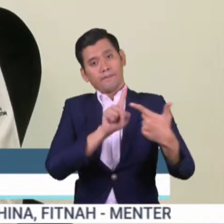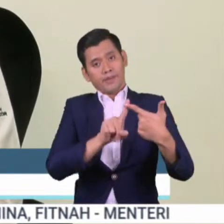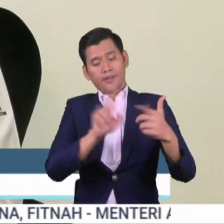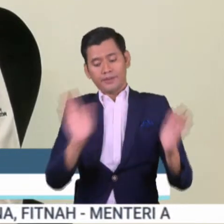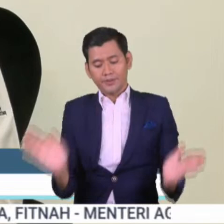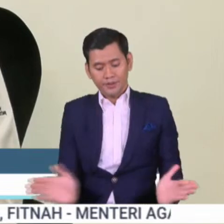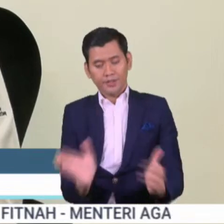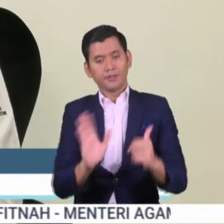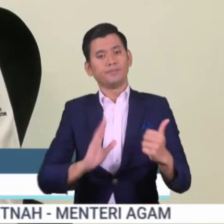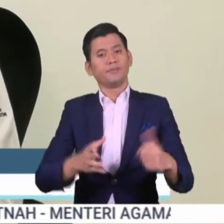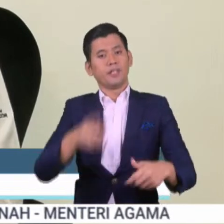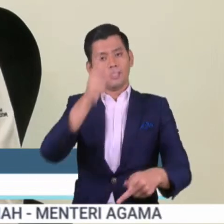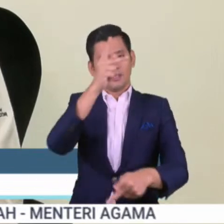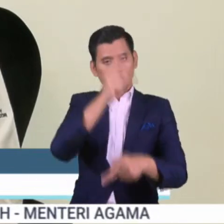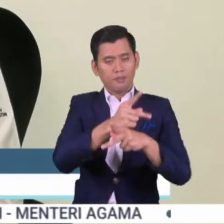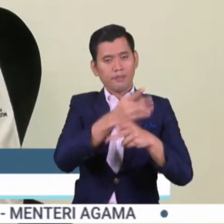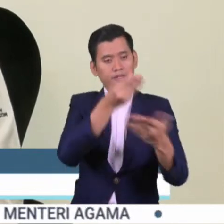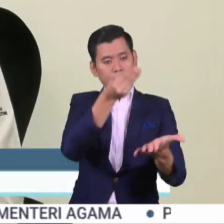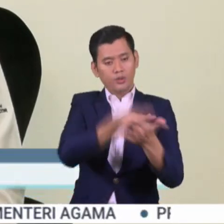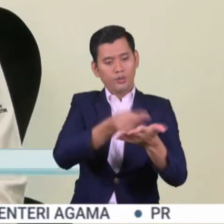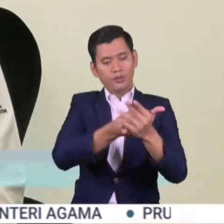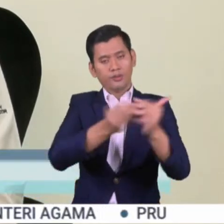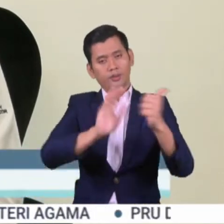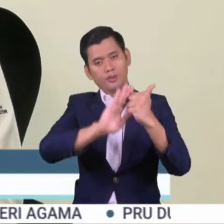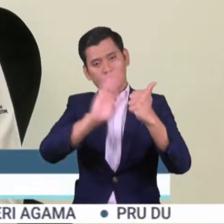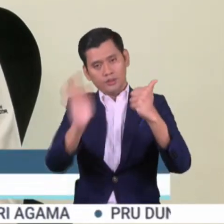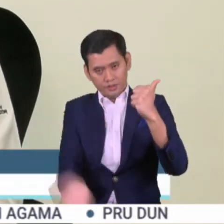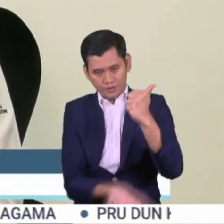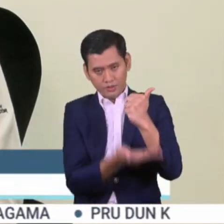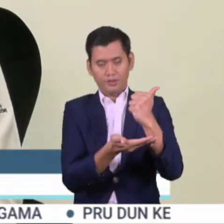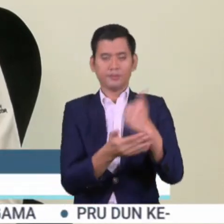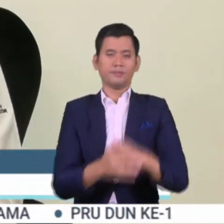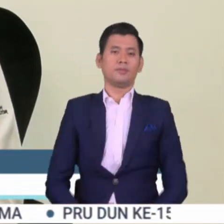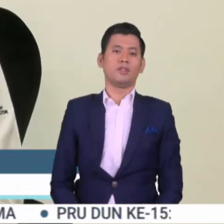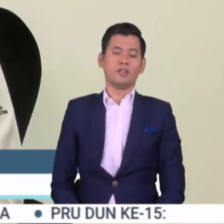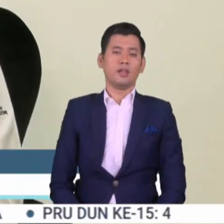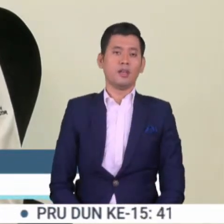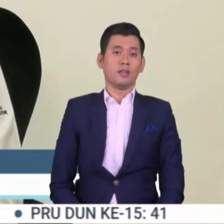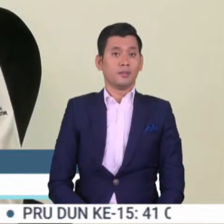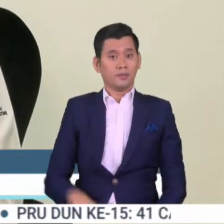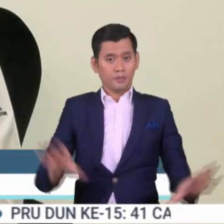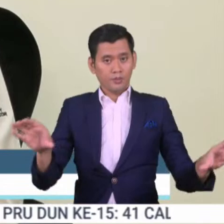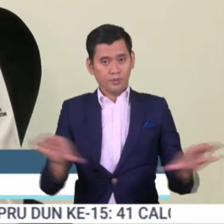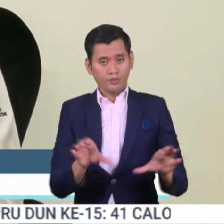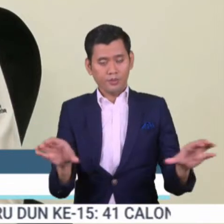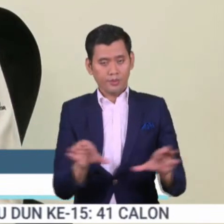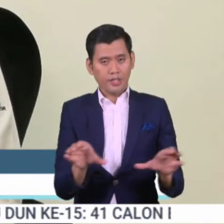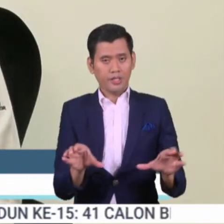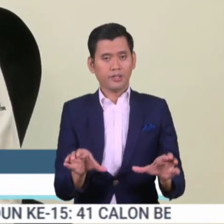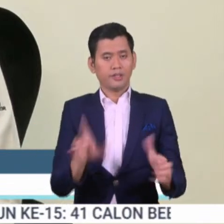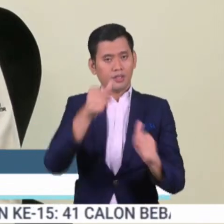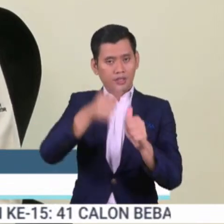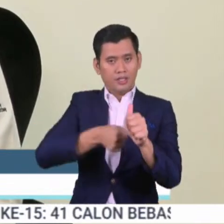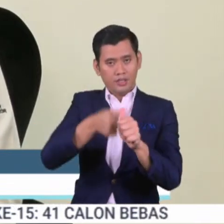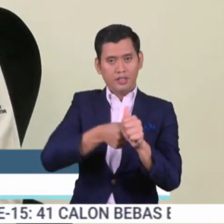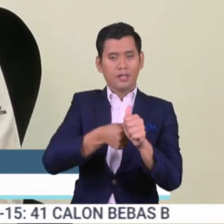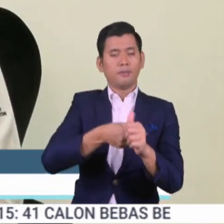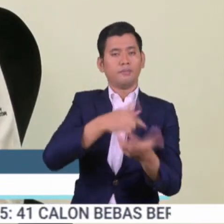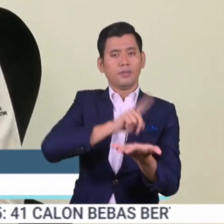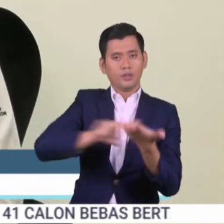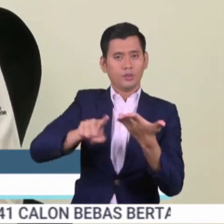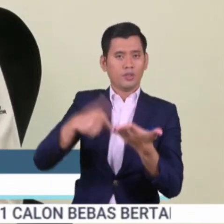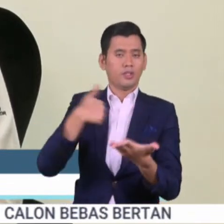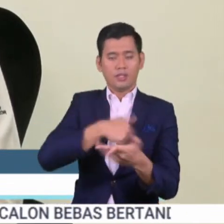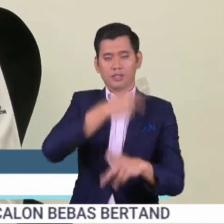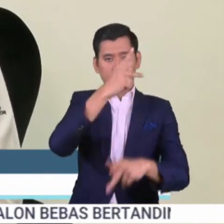menggalakkan budaya menabung di kalangan penjaja dan peniaga kecil. Di mana mereka membuat pembayaran pada setiap minggu tu dalam amount pembayaran